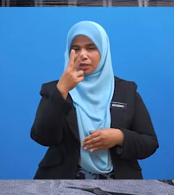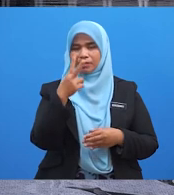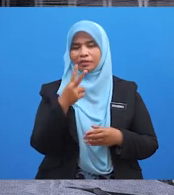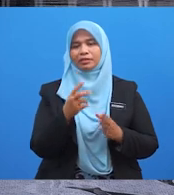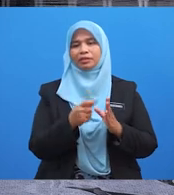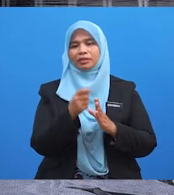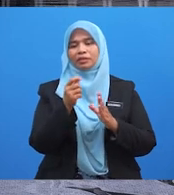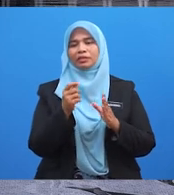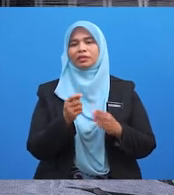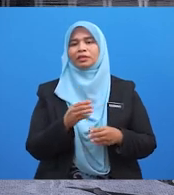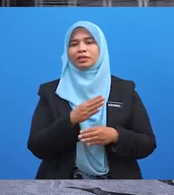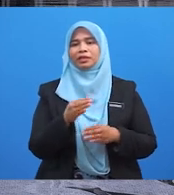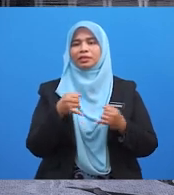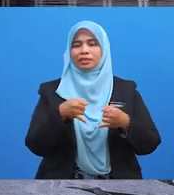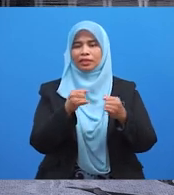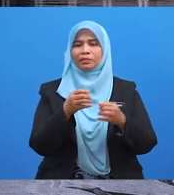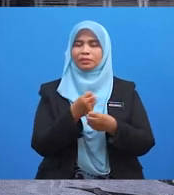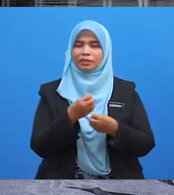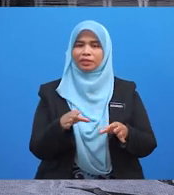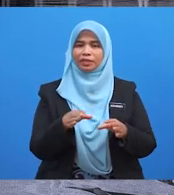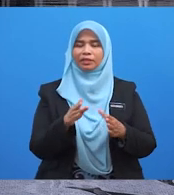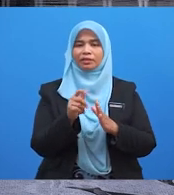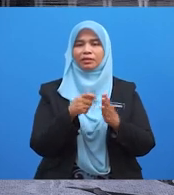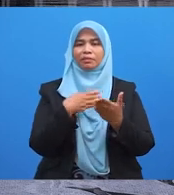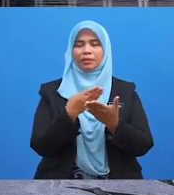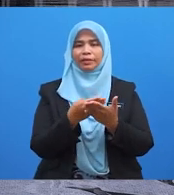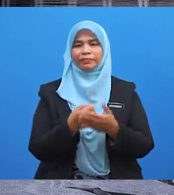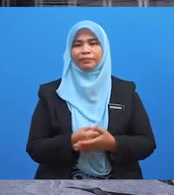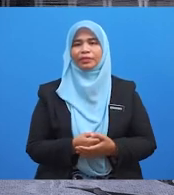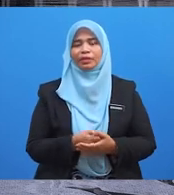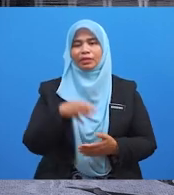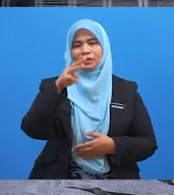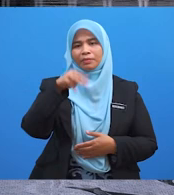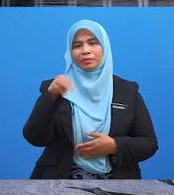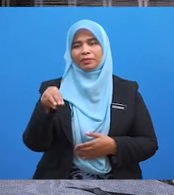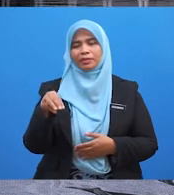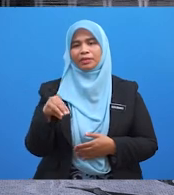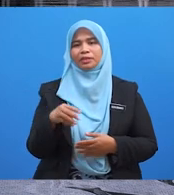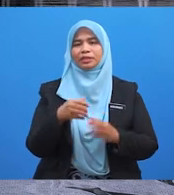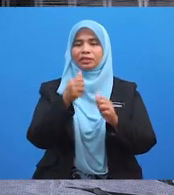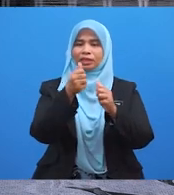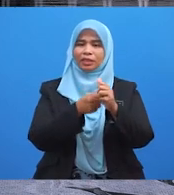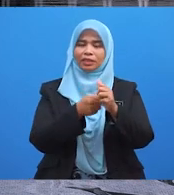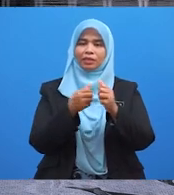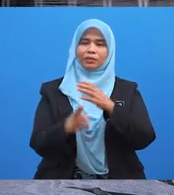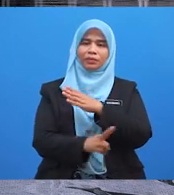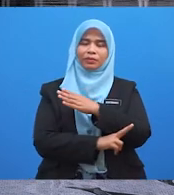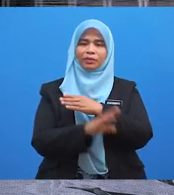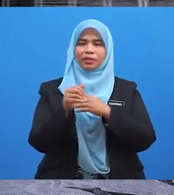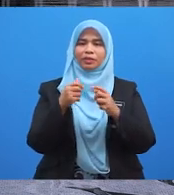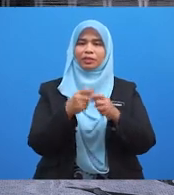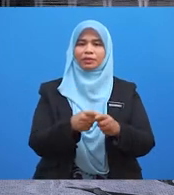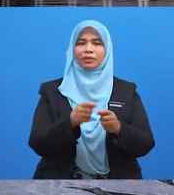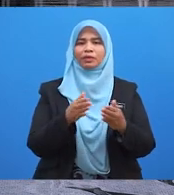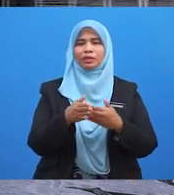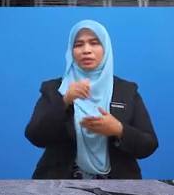jalan penyelesaian terbaik dalam berpoligami. Murid-murid, setiap hukum yang ditetapkan oleh